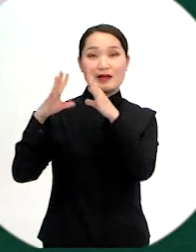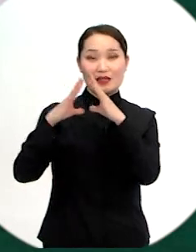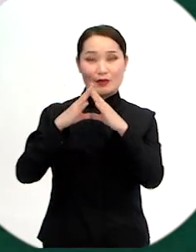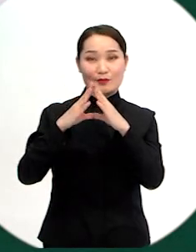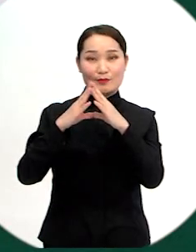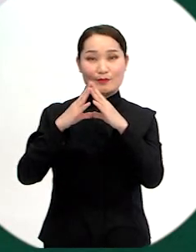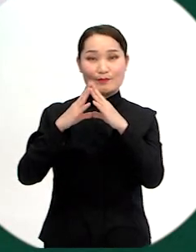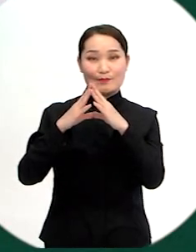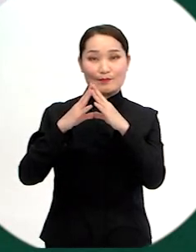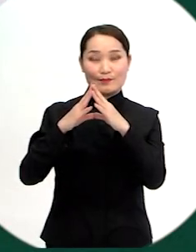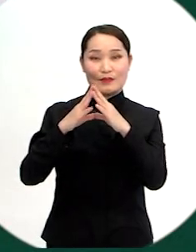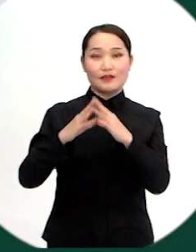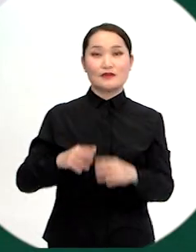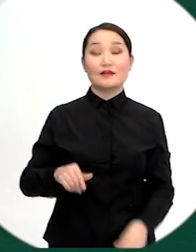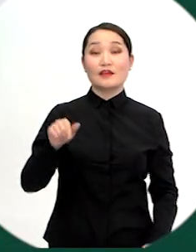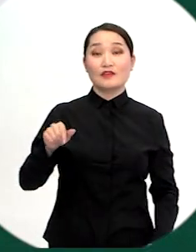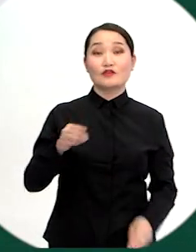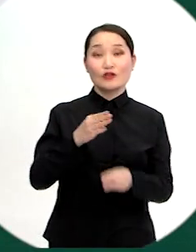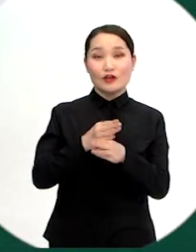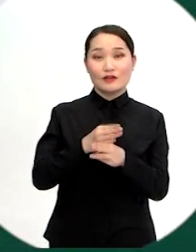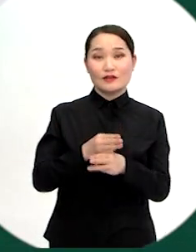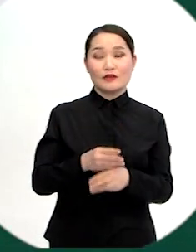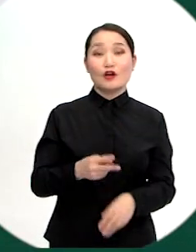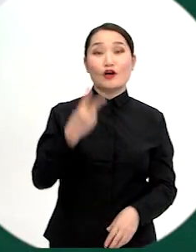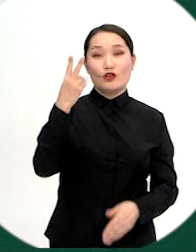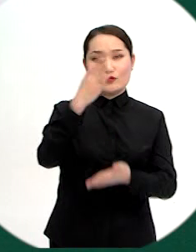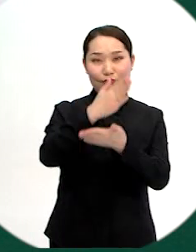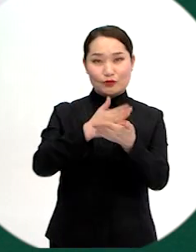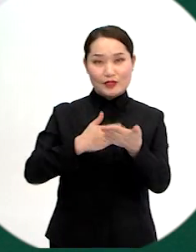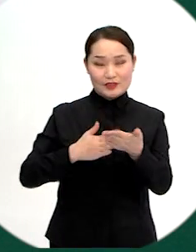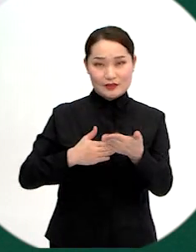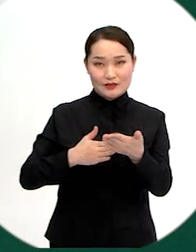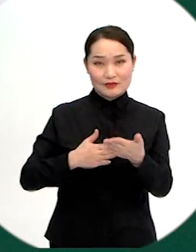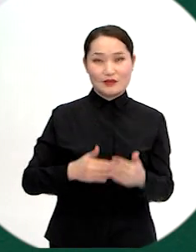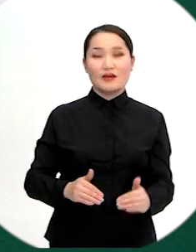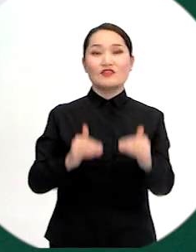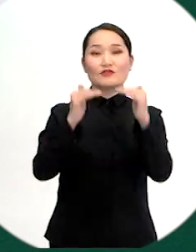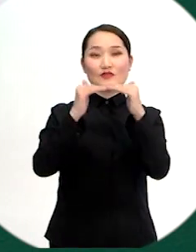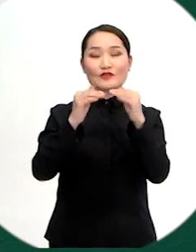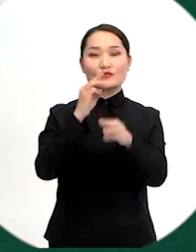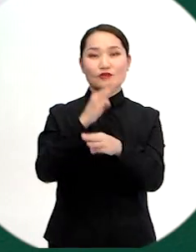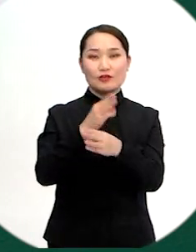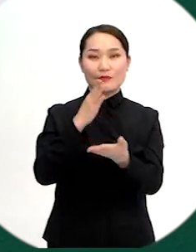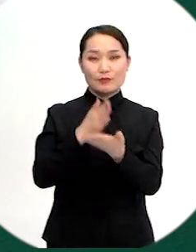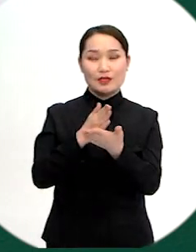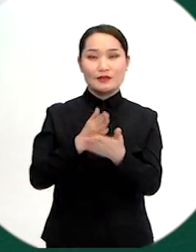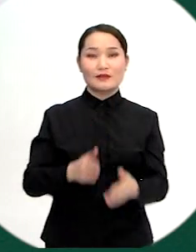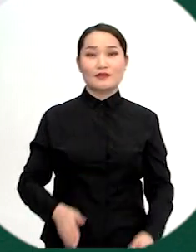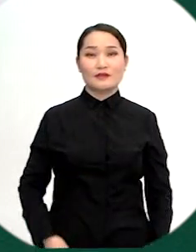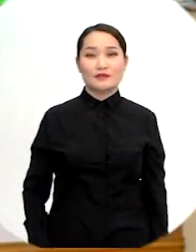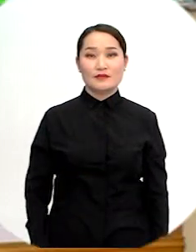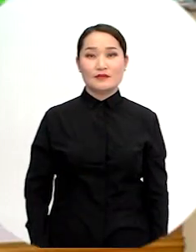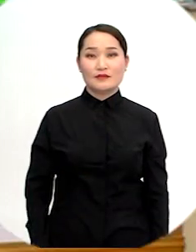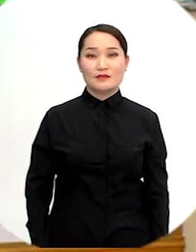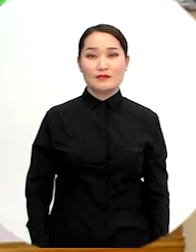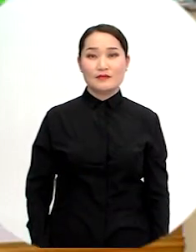10. Эдгээр тоонууд маань 2 тэнцүү хуваагддаг учраас тэгш тоо юм байна.